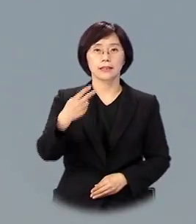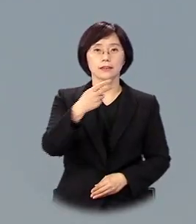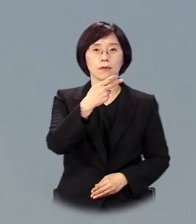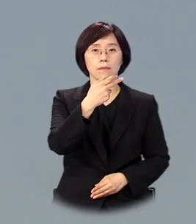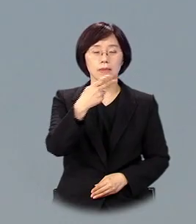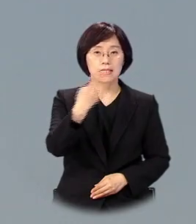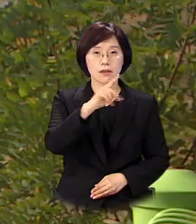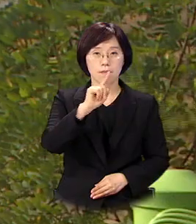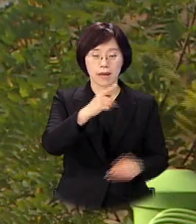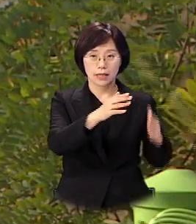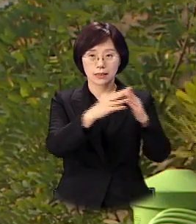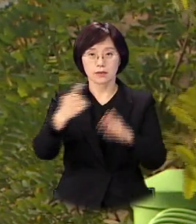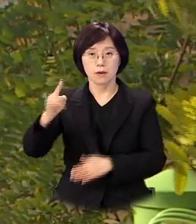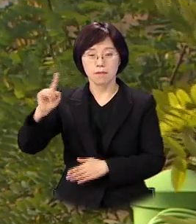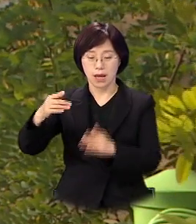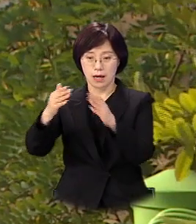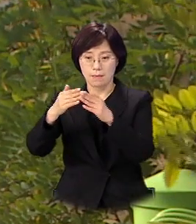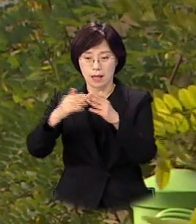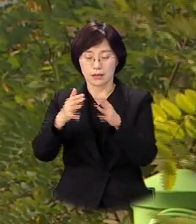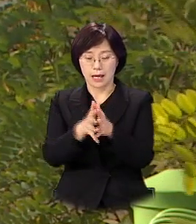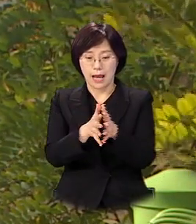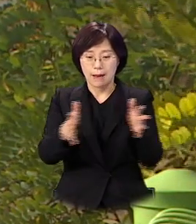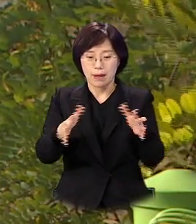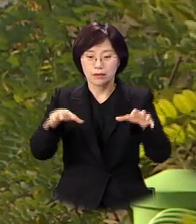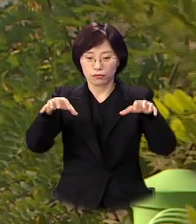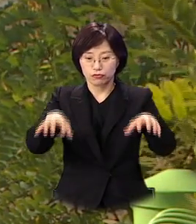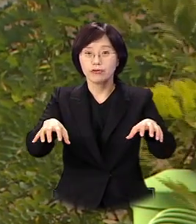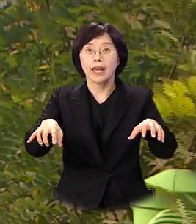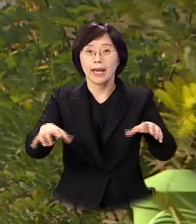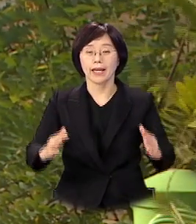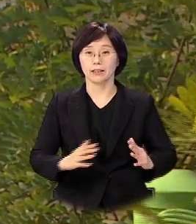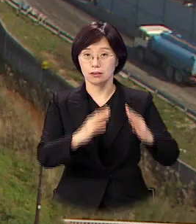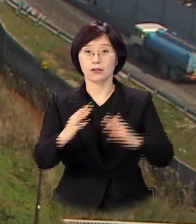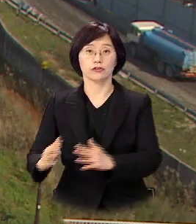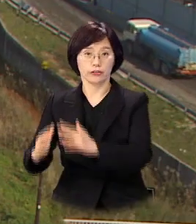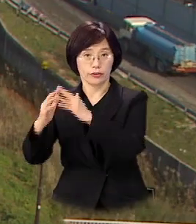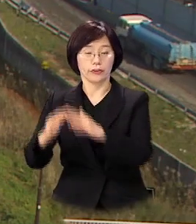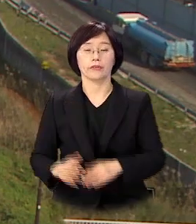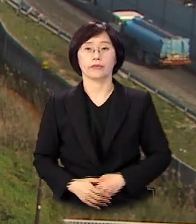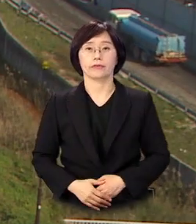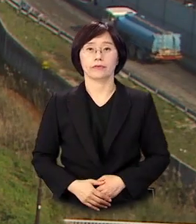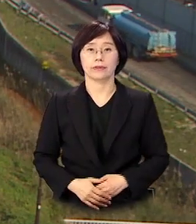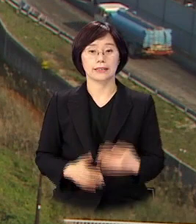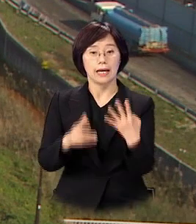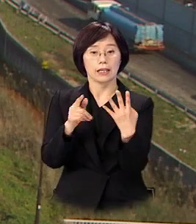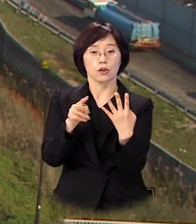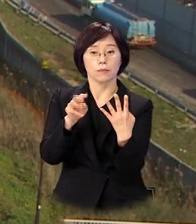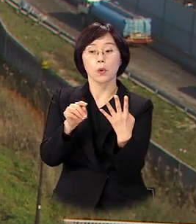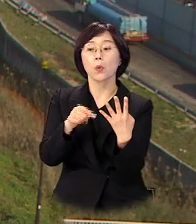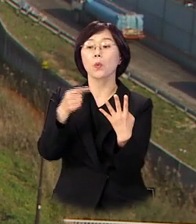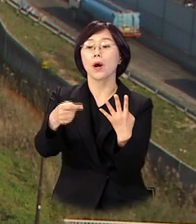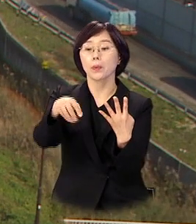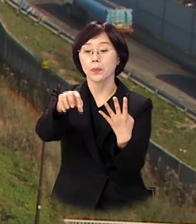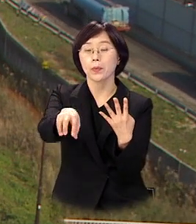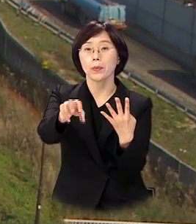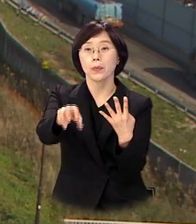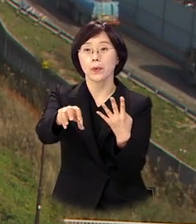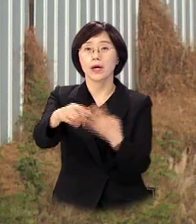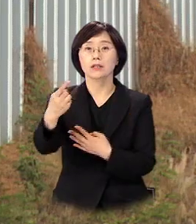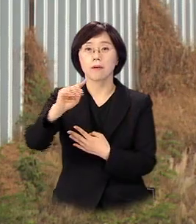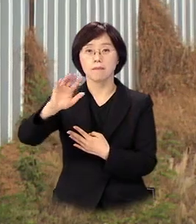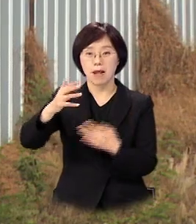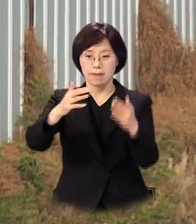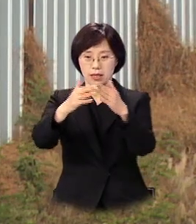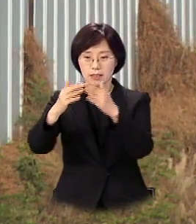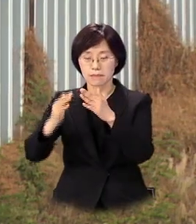가구와 1,100여 가구의 대규모 아파트 단지 2개가 들었습니다. 4km가량 떨어진 이곳에도